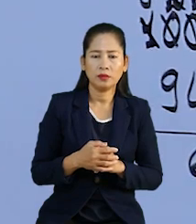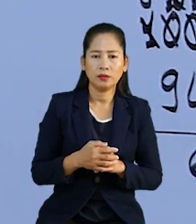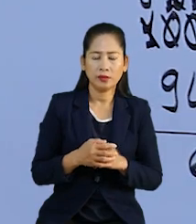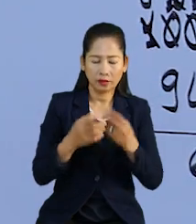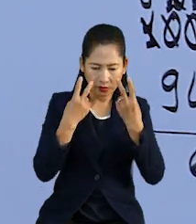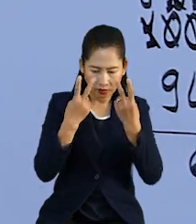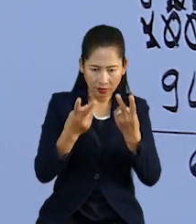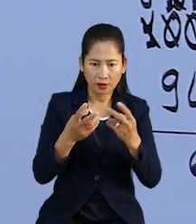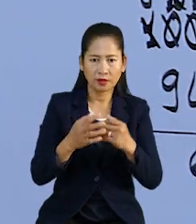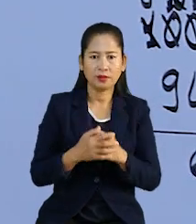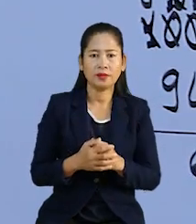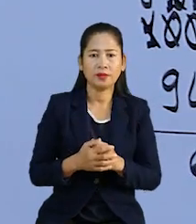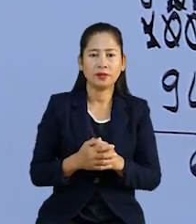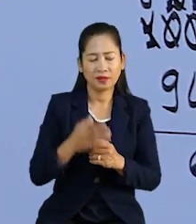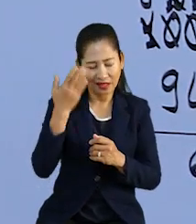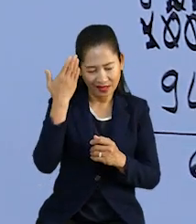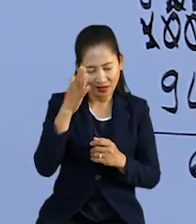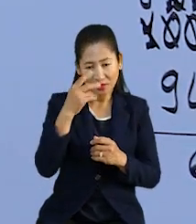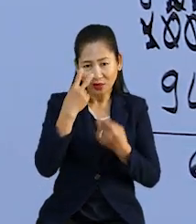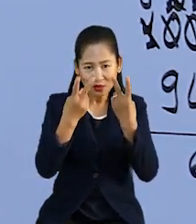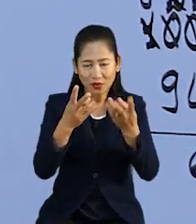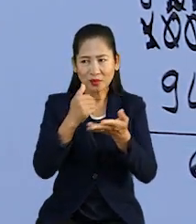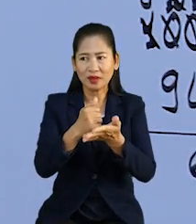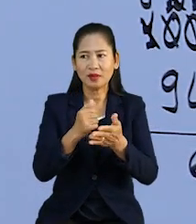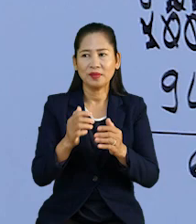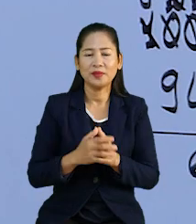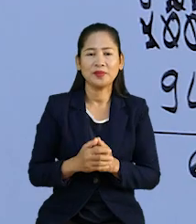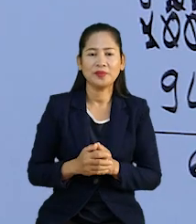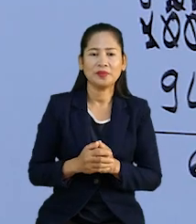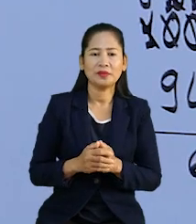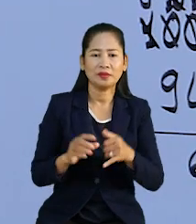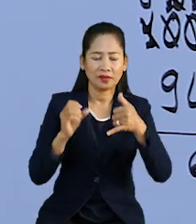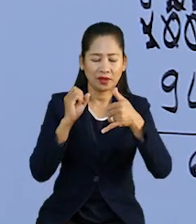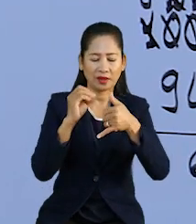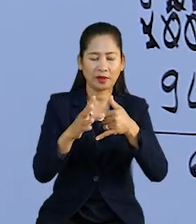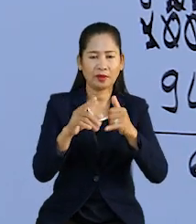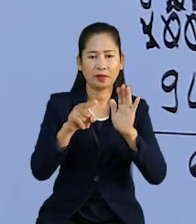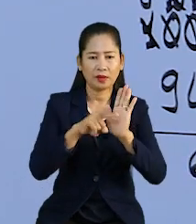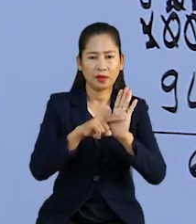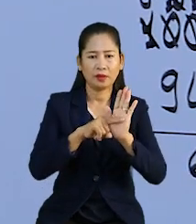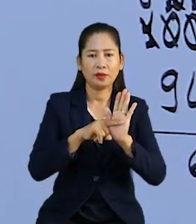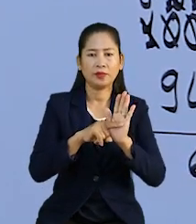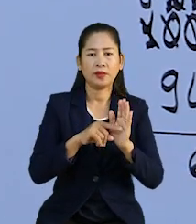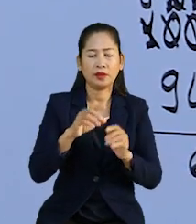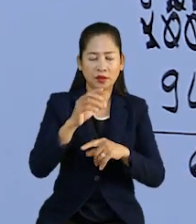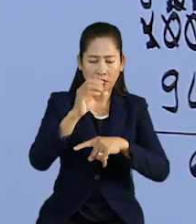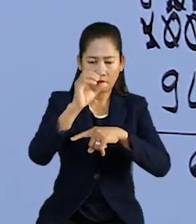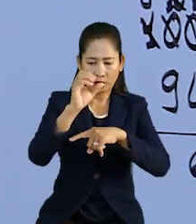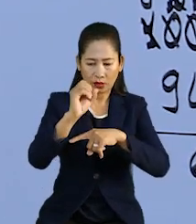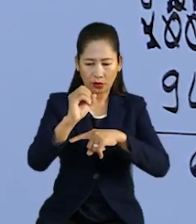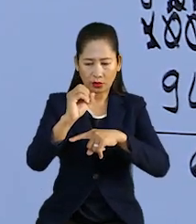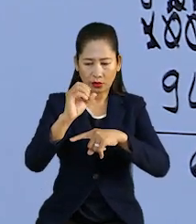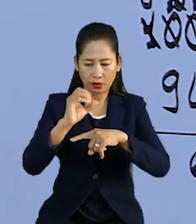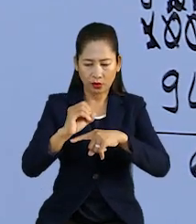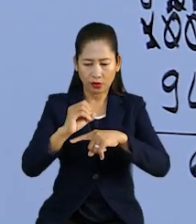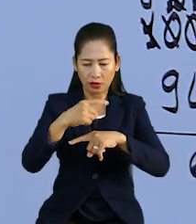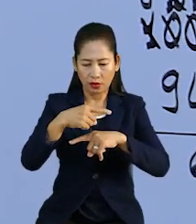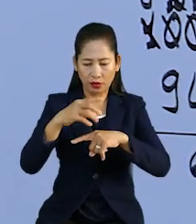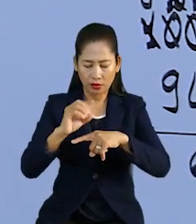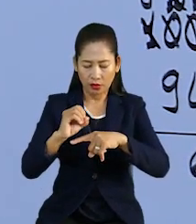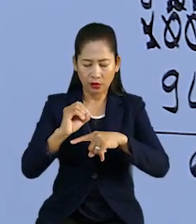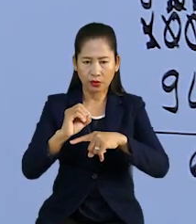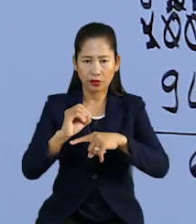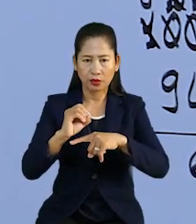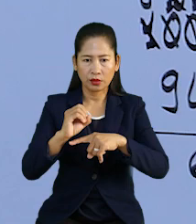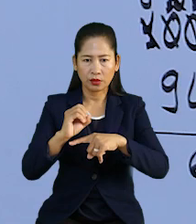Tuy mưa nè kru phong nà con, phải nè kru chân lòm. Đó, nhưng chắc đang đo chân phí tùng rì máu, tùng rì xôn, tùng